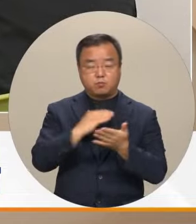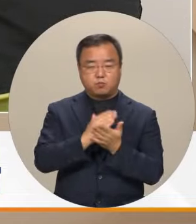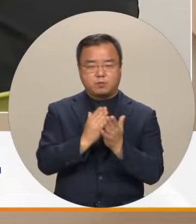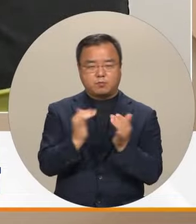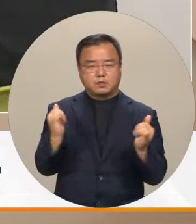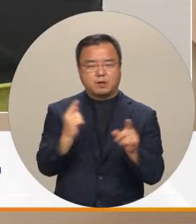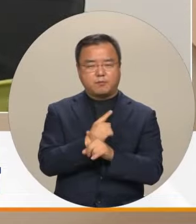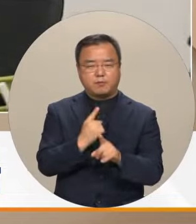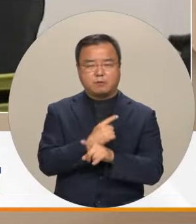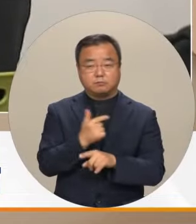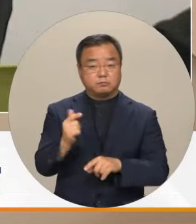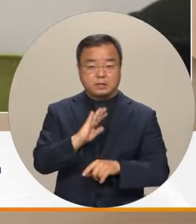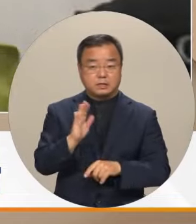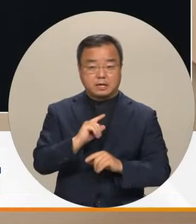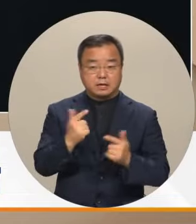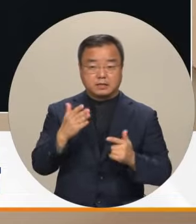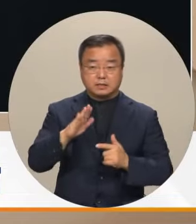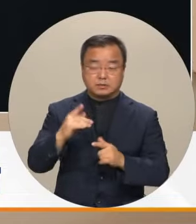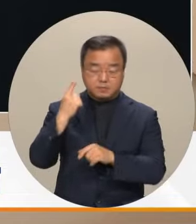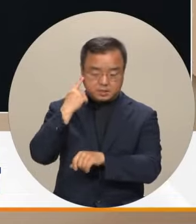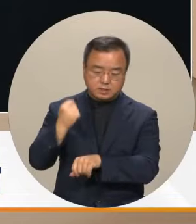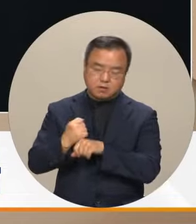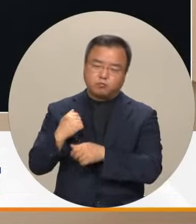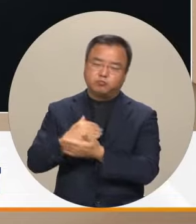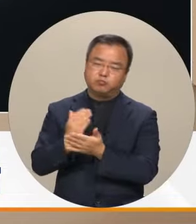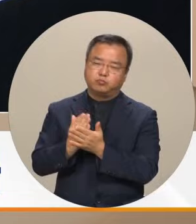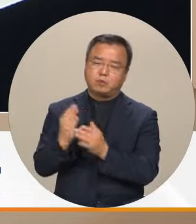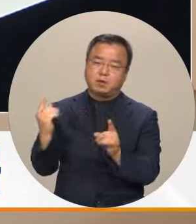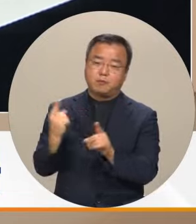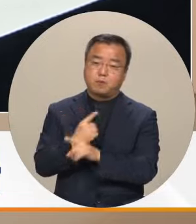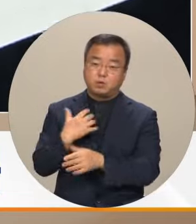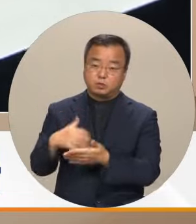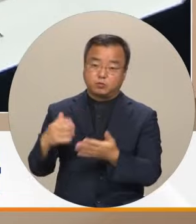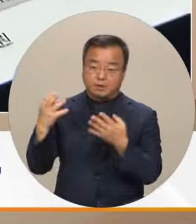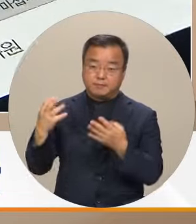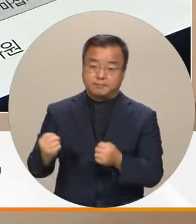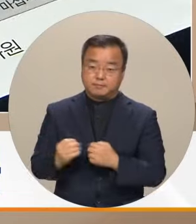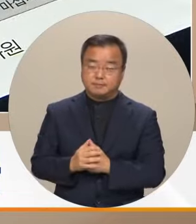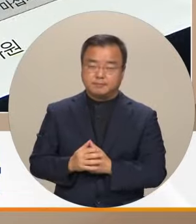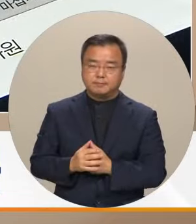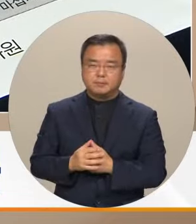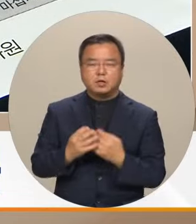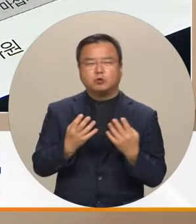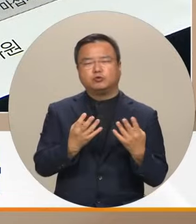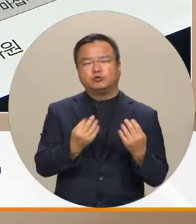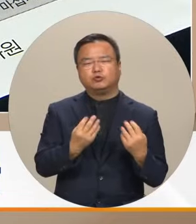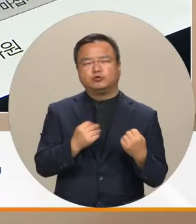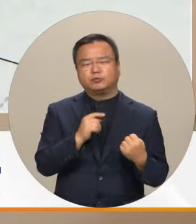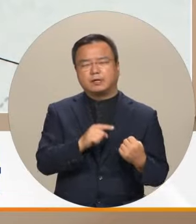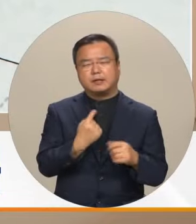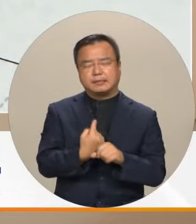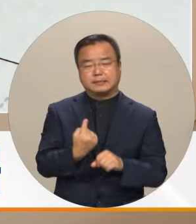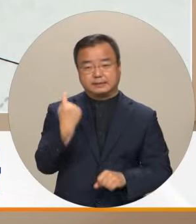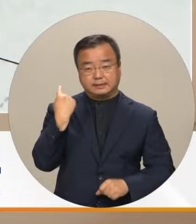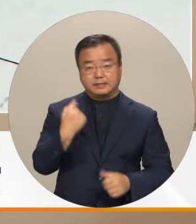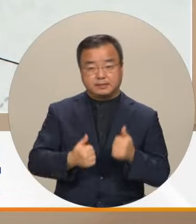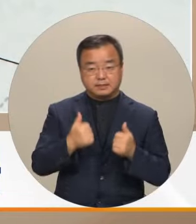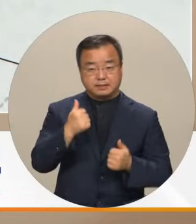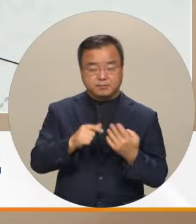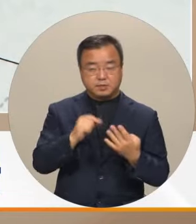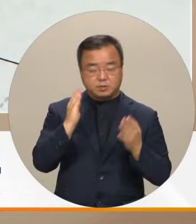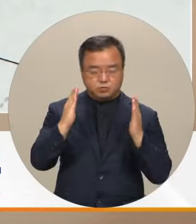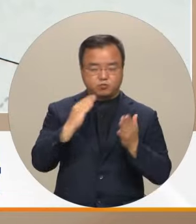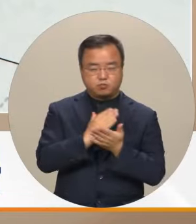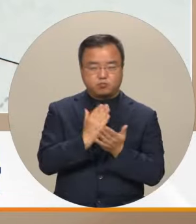변화가 그리 크지 않았지만 탐구에서는 는 변화폭이 꽤 컸습니다 자 아마도 수학에서는 전년도 수능에서의 선택